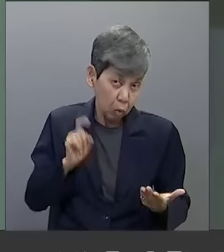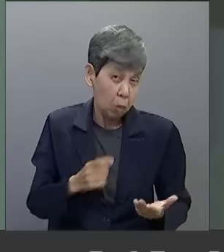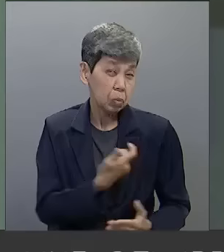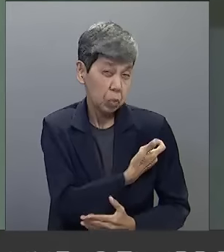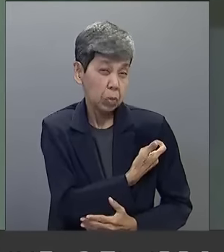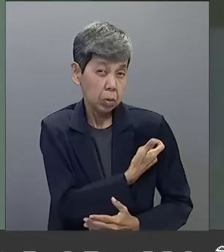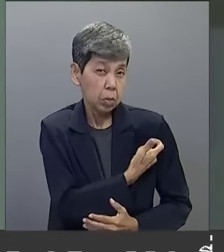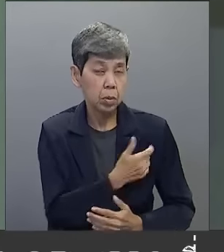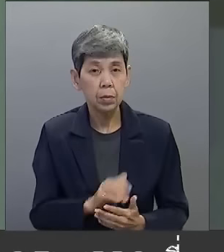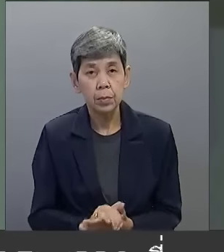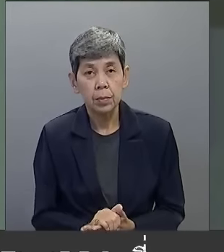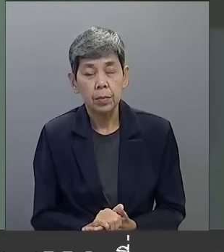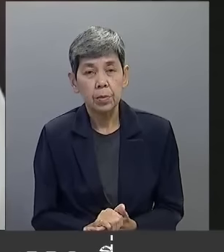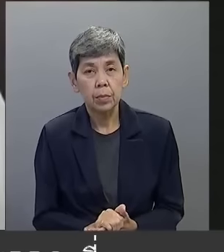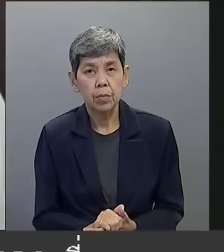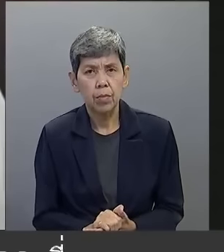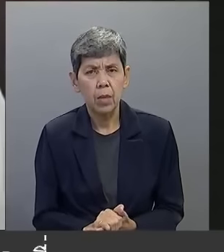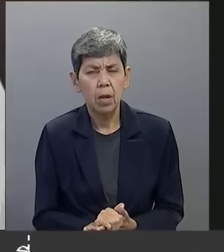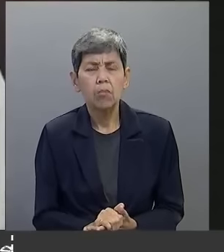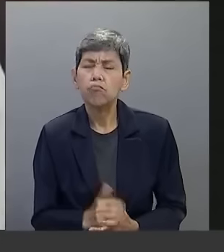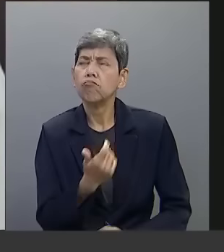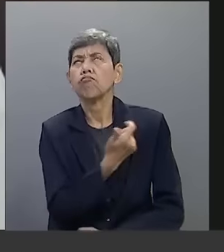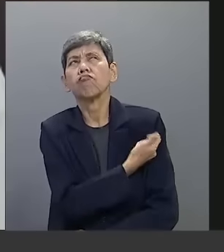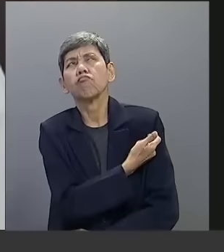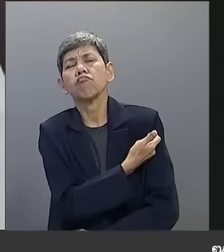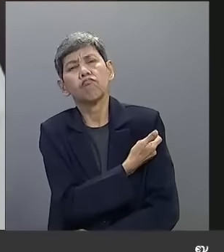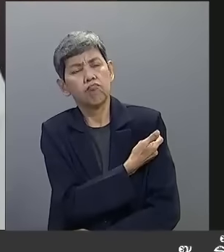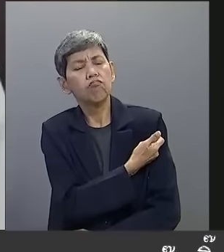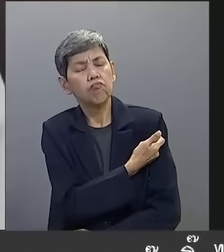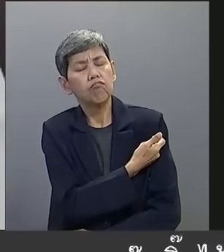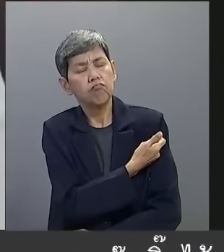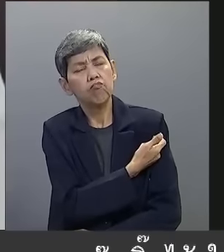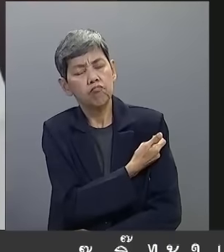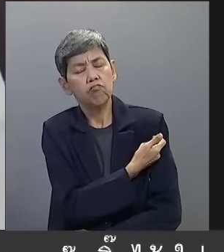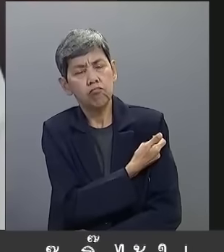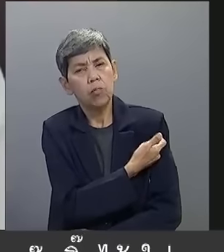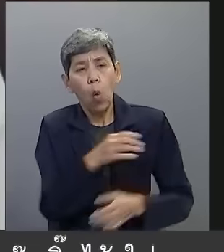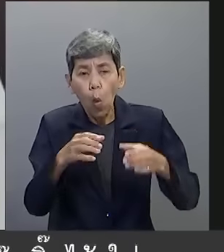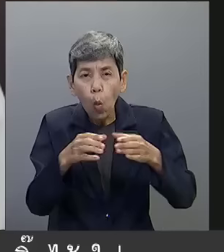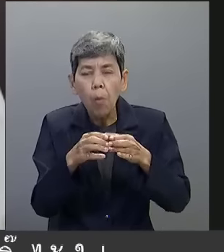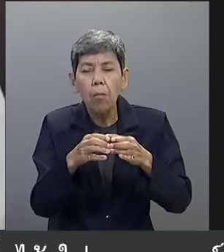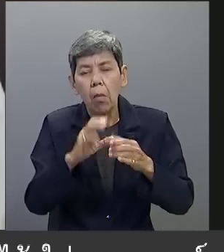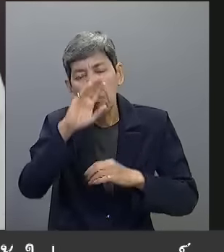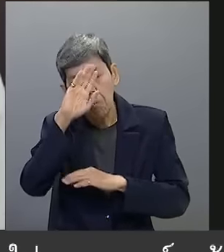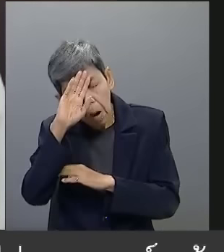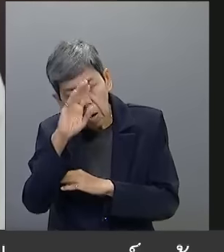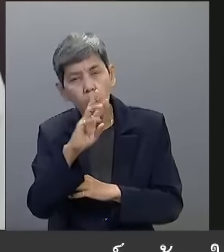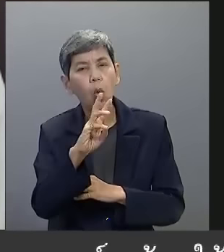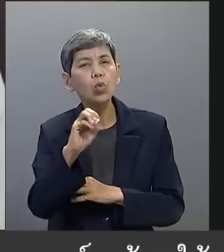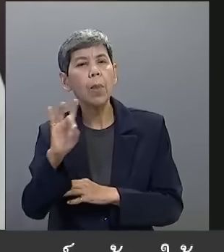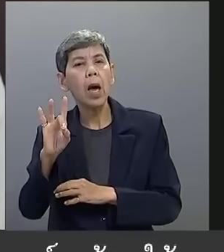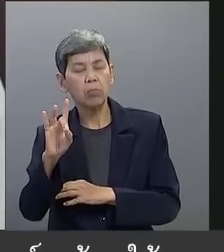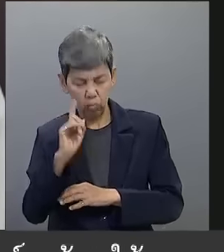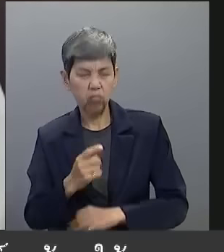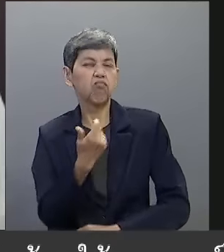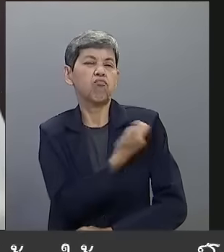ารย์คะ มีความจำเป็นฮะที่จะโดยเฉพาะในกลุ่มเปราะบางนะครับยังจะต้องรับเ